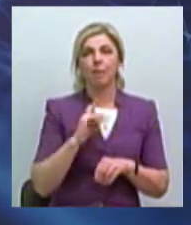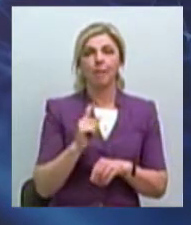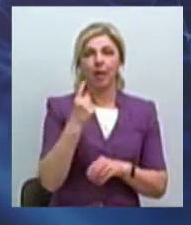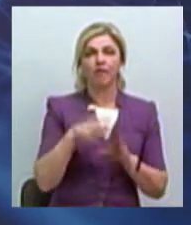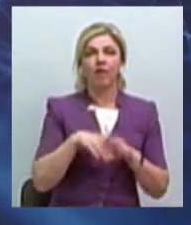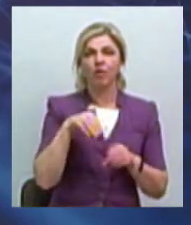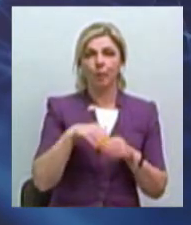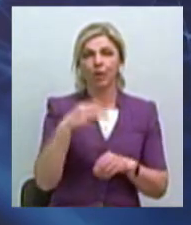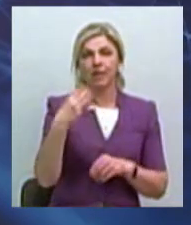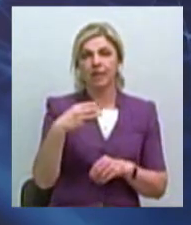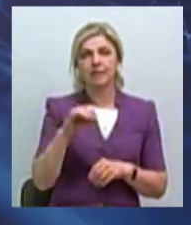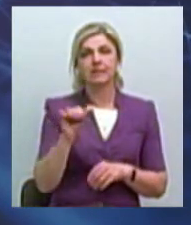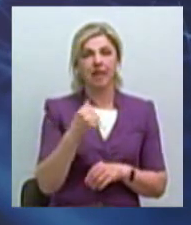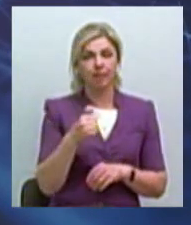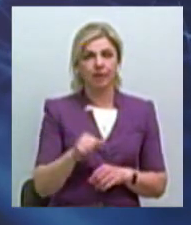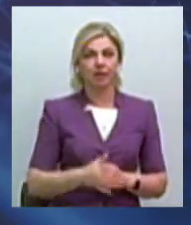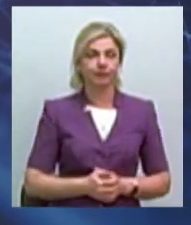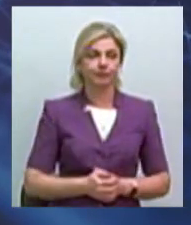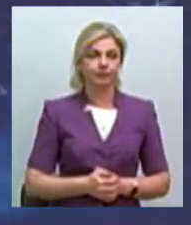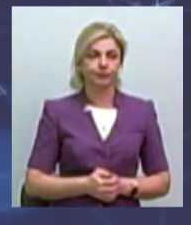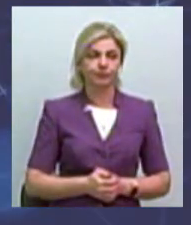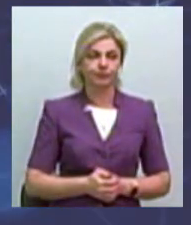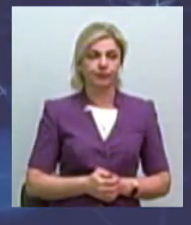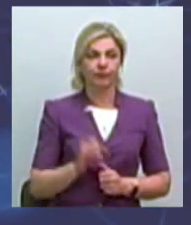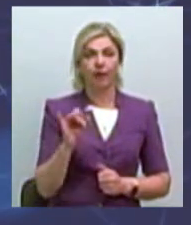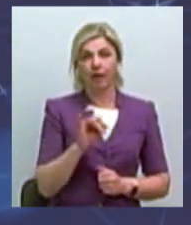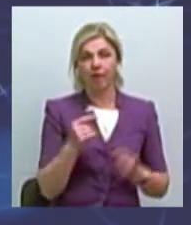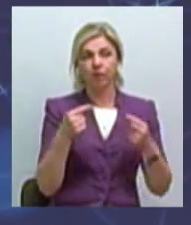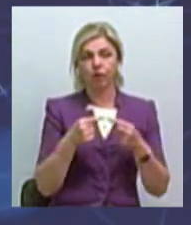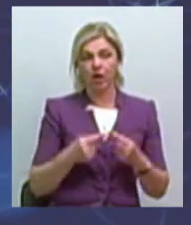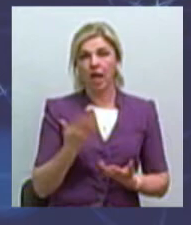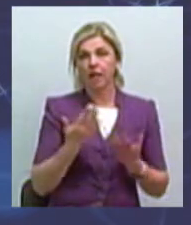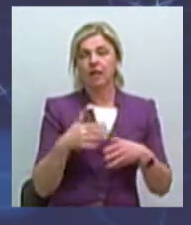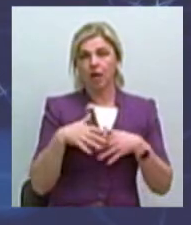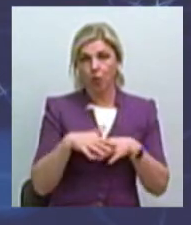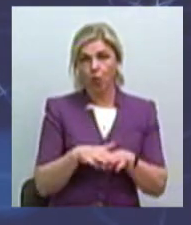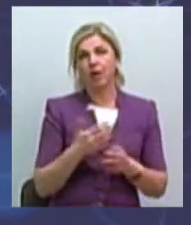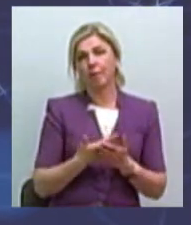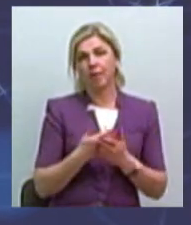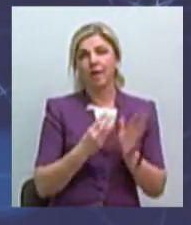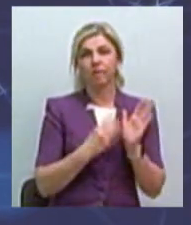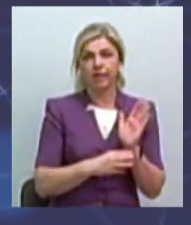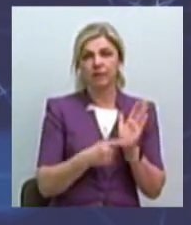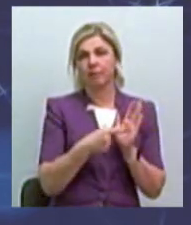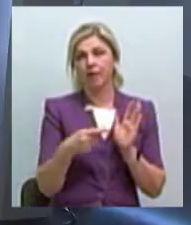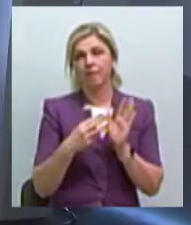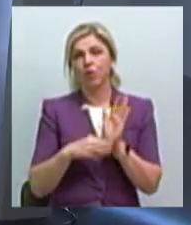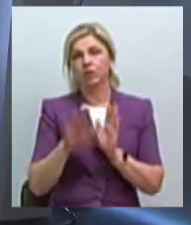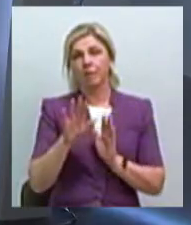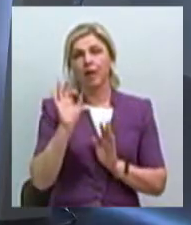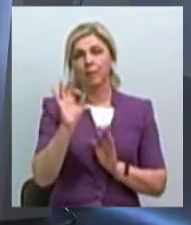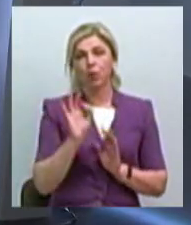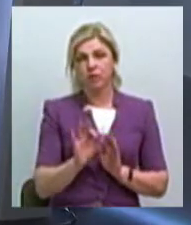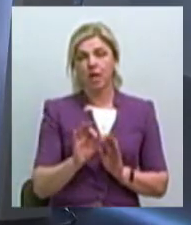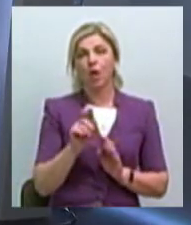30 серпня. І, відповідно, якщо рахувати, то десь 80-85% населення